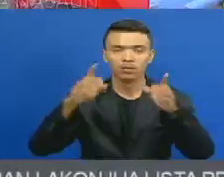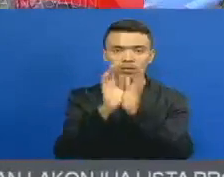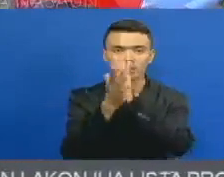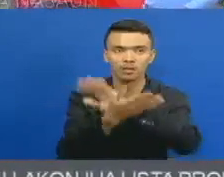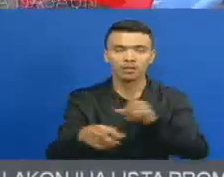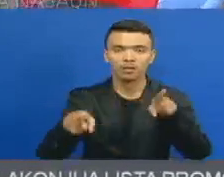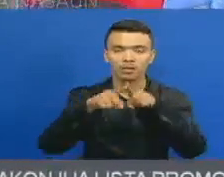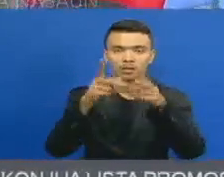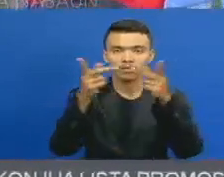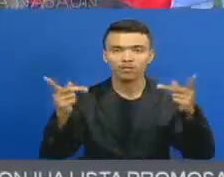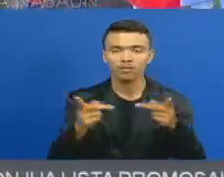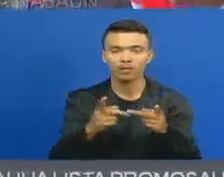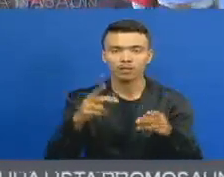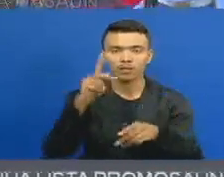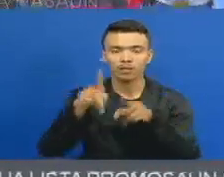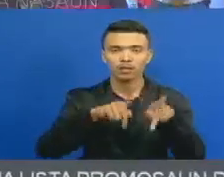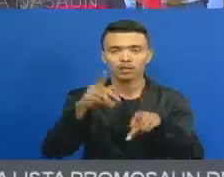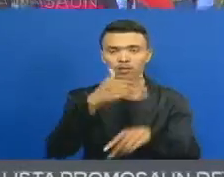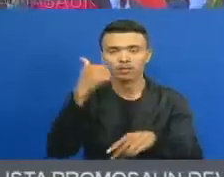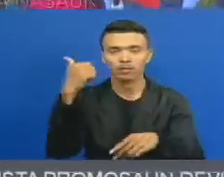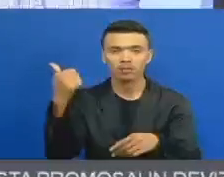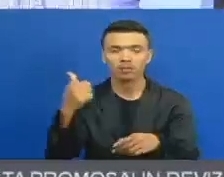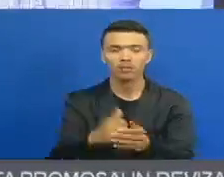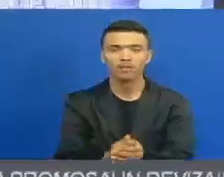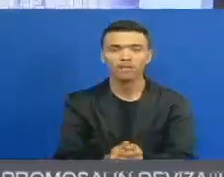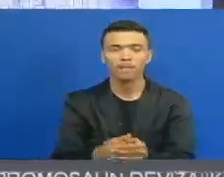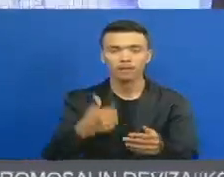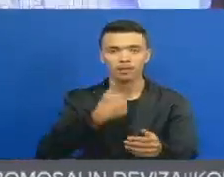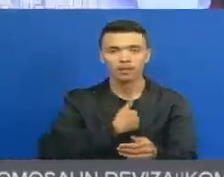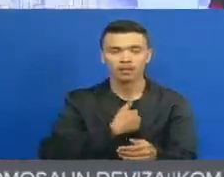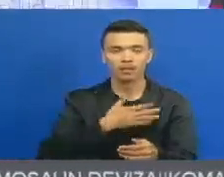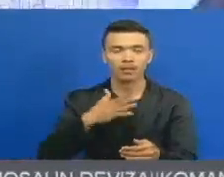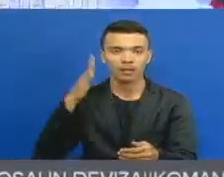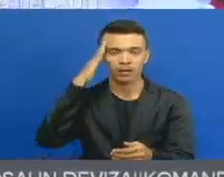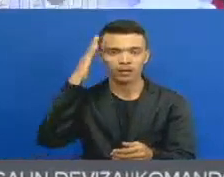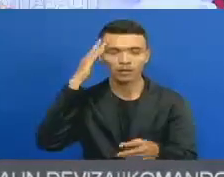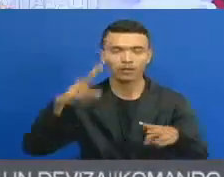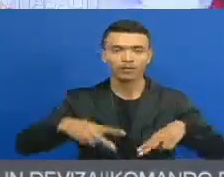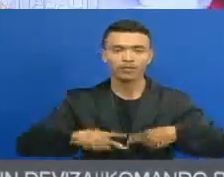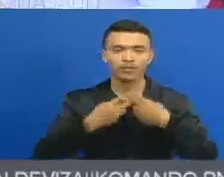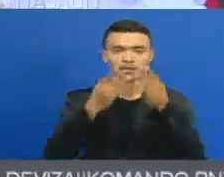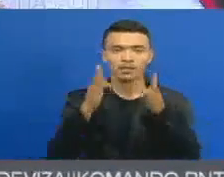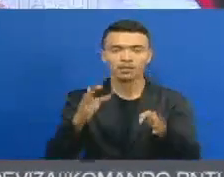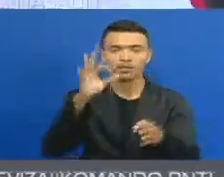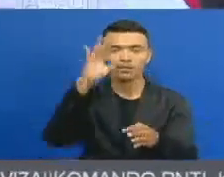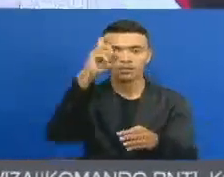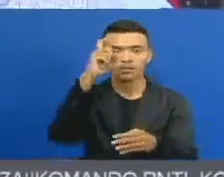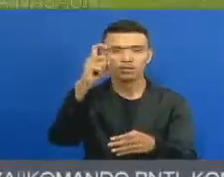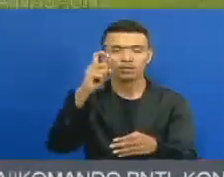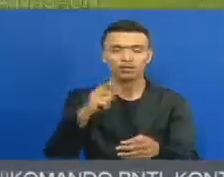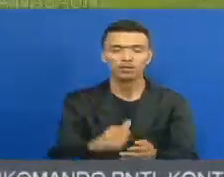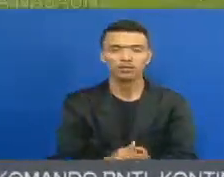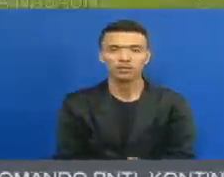mas transeros ho di hatene klen kono ba karakteristika personalidade saudoso proklamador Francisco Xavier do